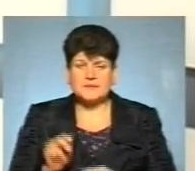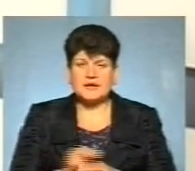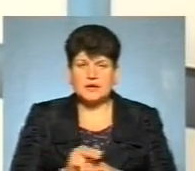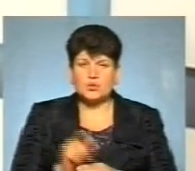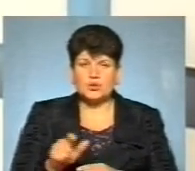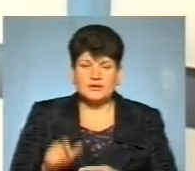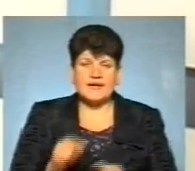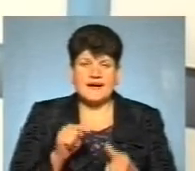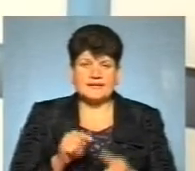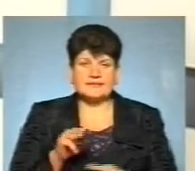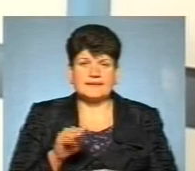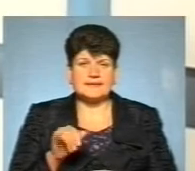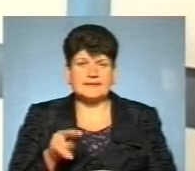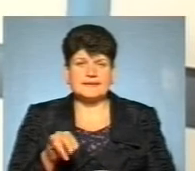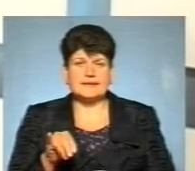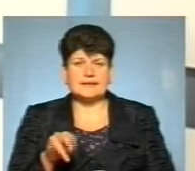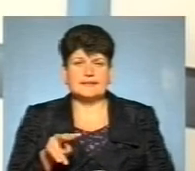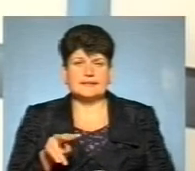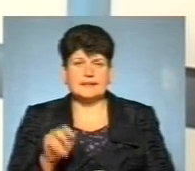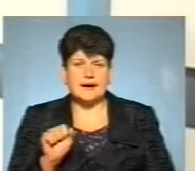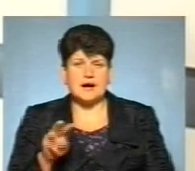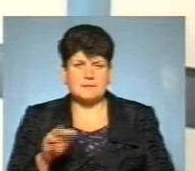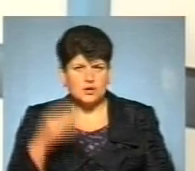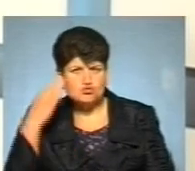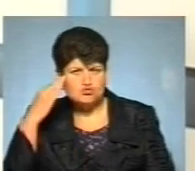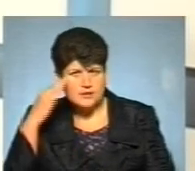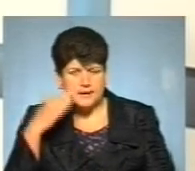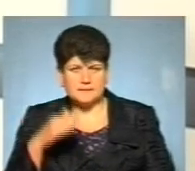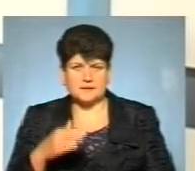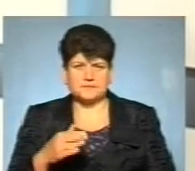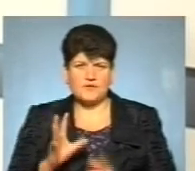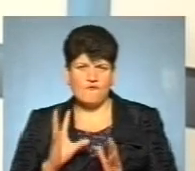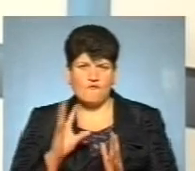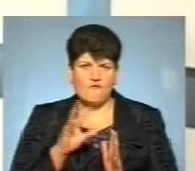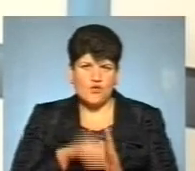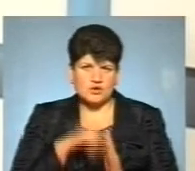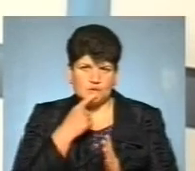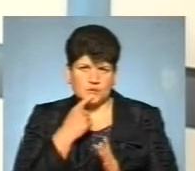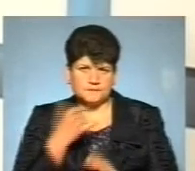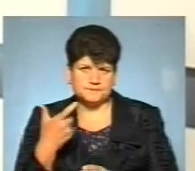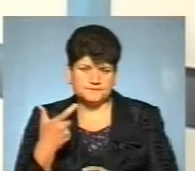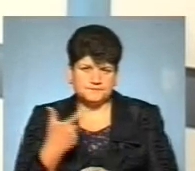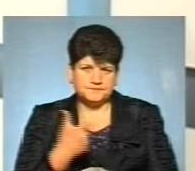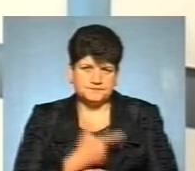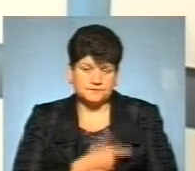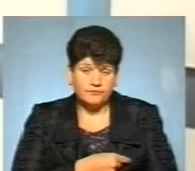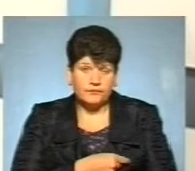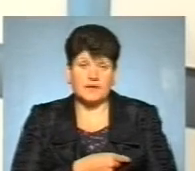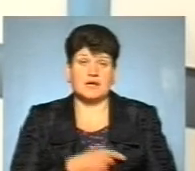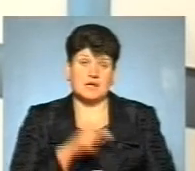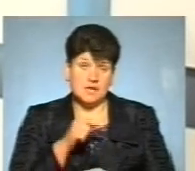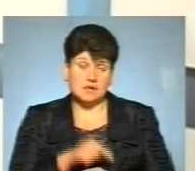людей антитілами. Тобто чужими антитілами вводять їх людині хворій на ковід,